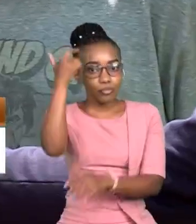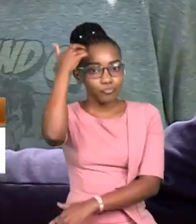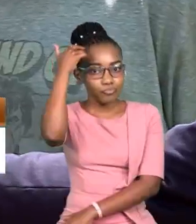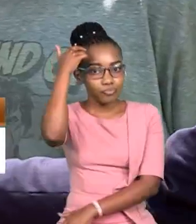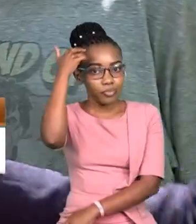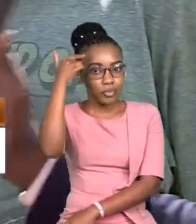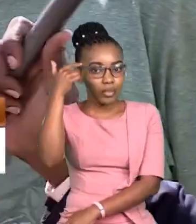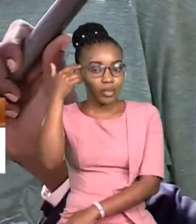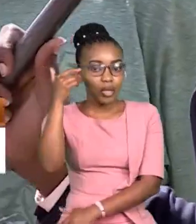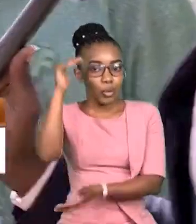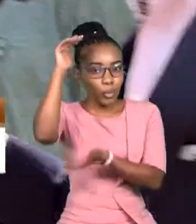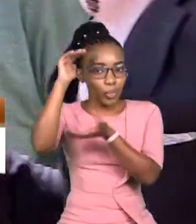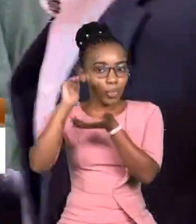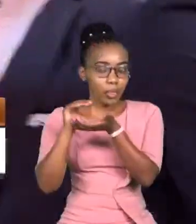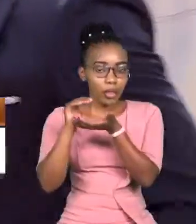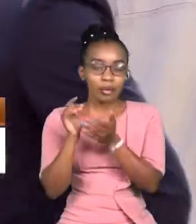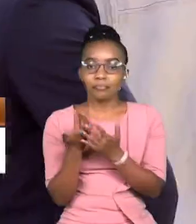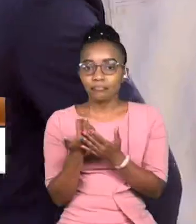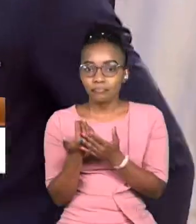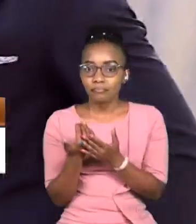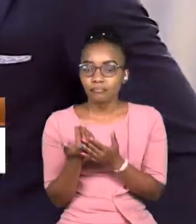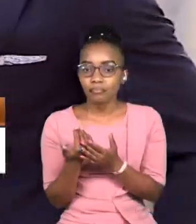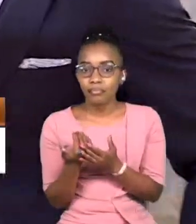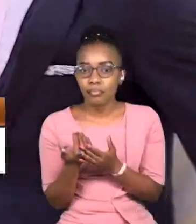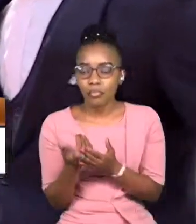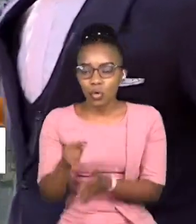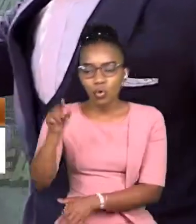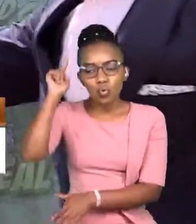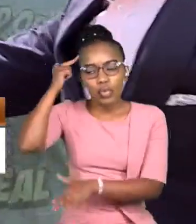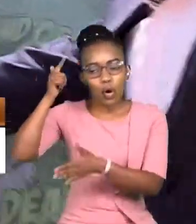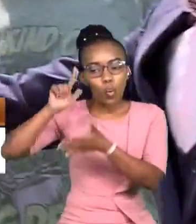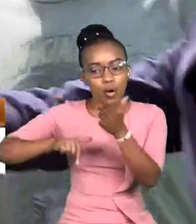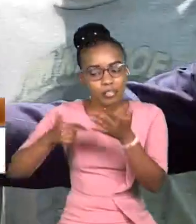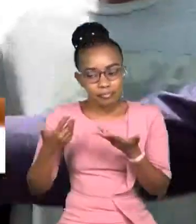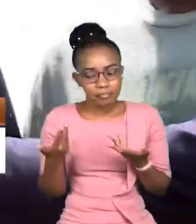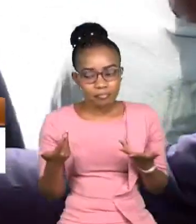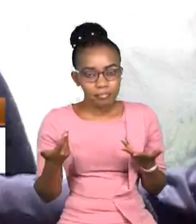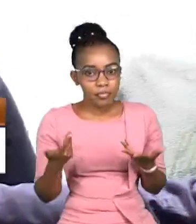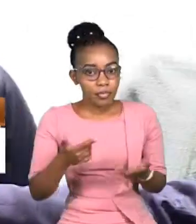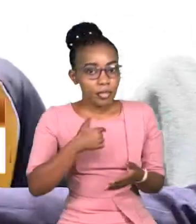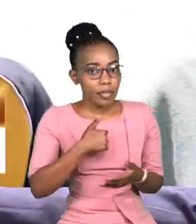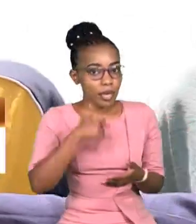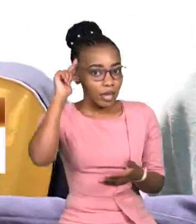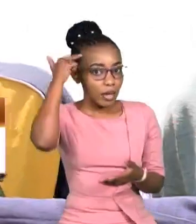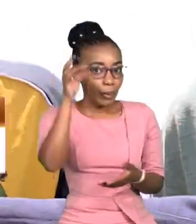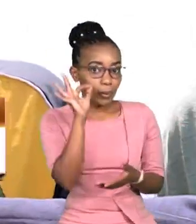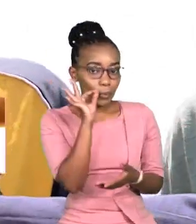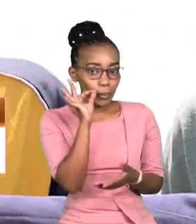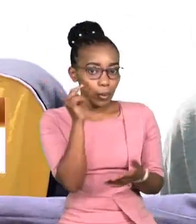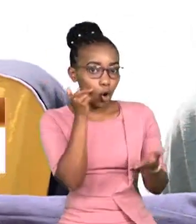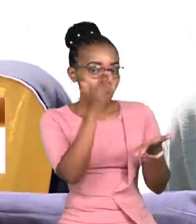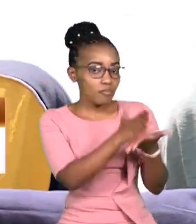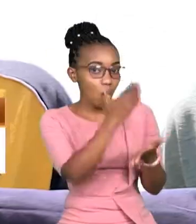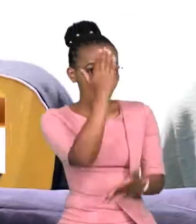kidogo. Ningekuja kwako kaka, unaonaje? Mimi kulingana na mimi bangi ningesema iko legalized kwa